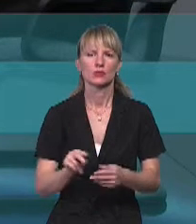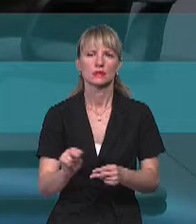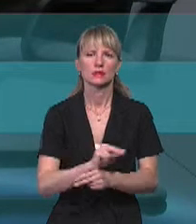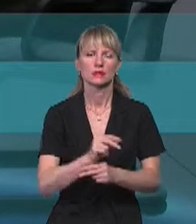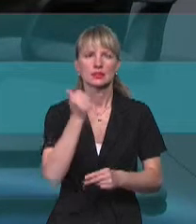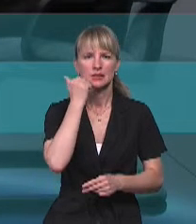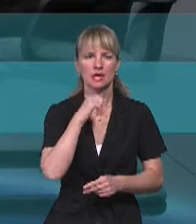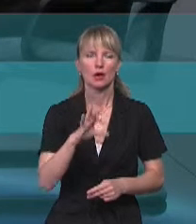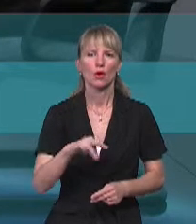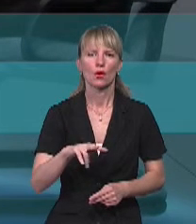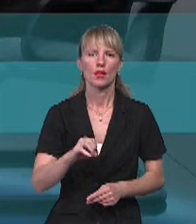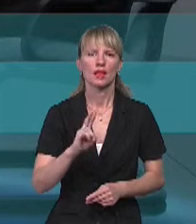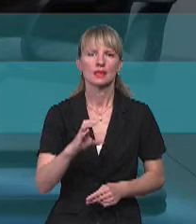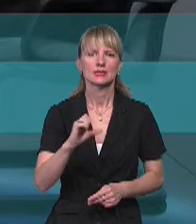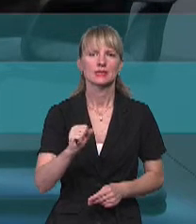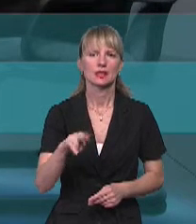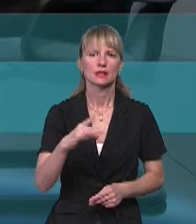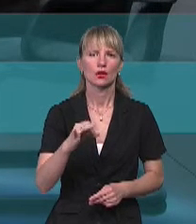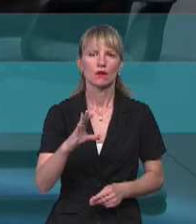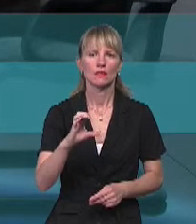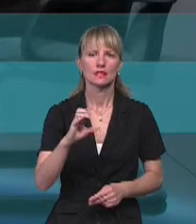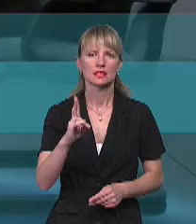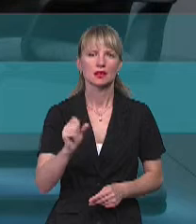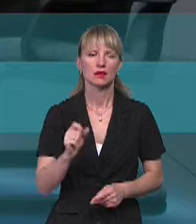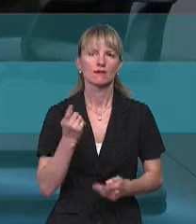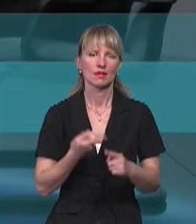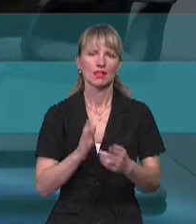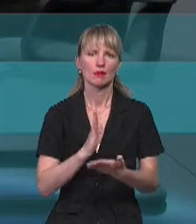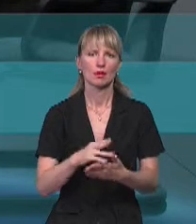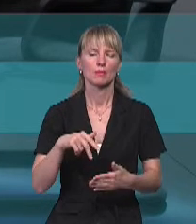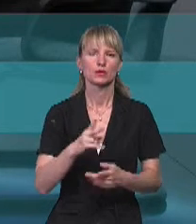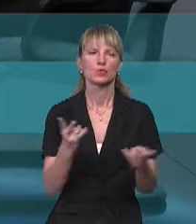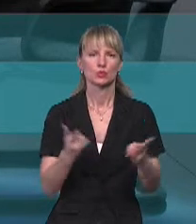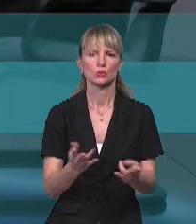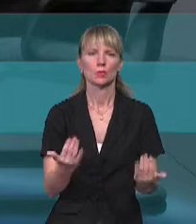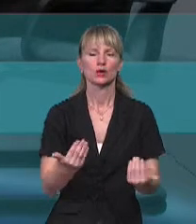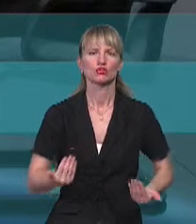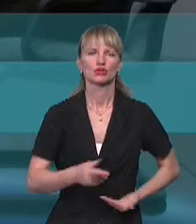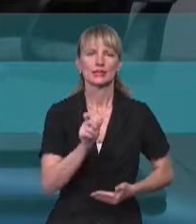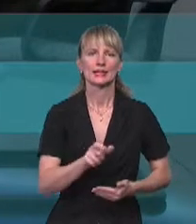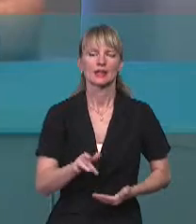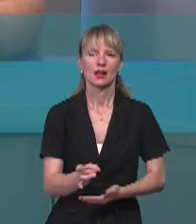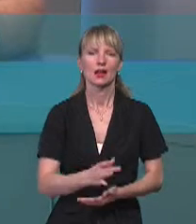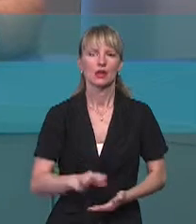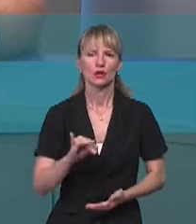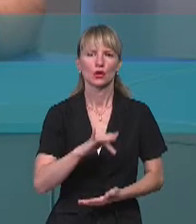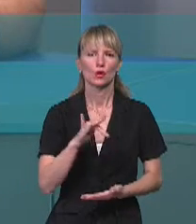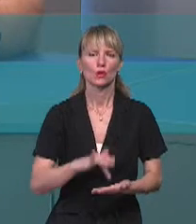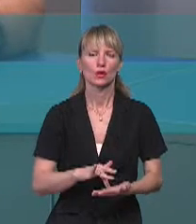реконструкции Старого Александровского, может, пойдем в этом направлении. То есть однозначно нужно привлекать жителей района и